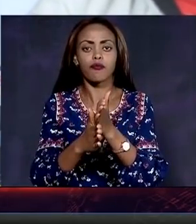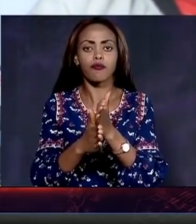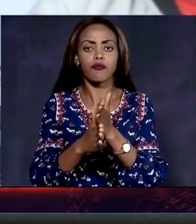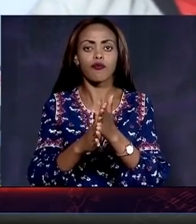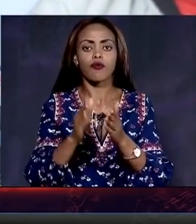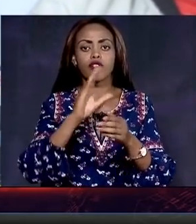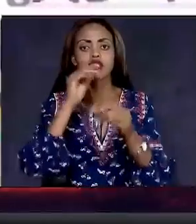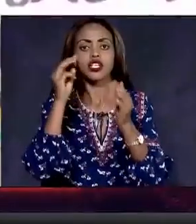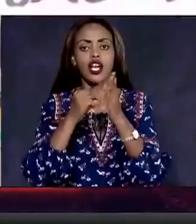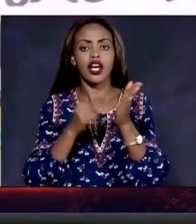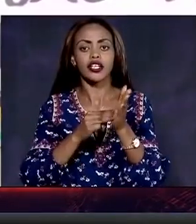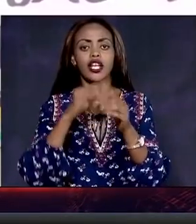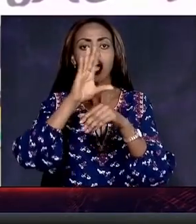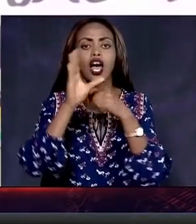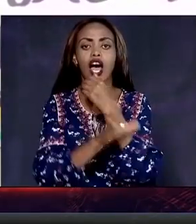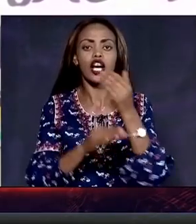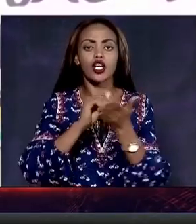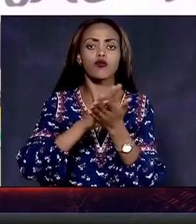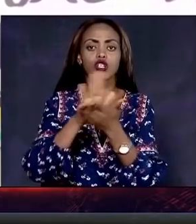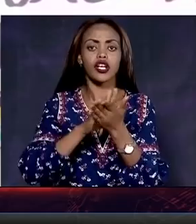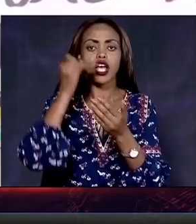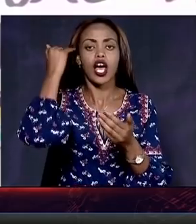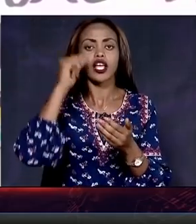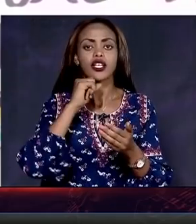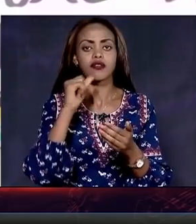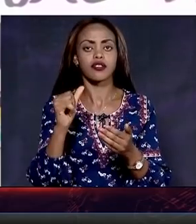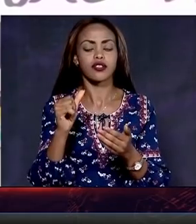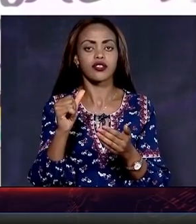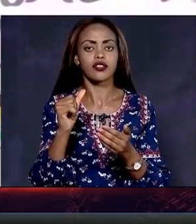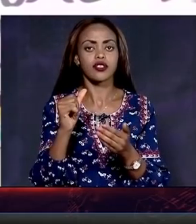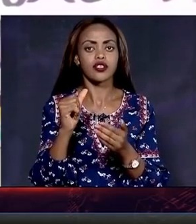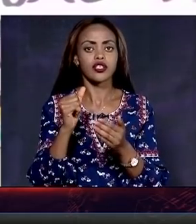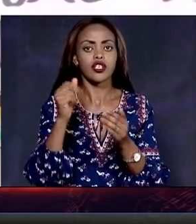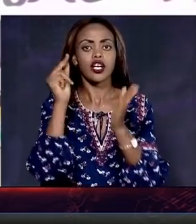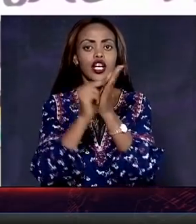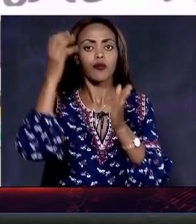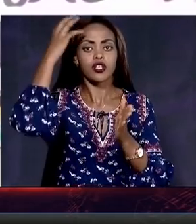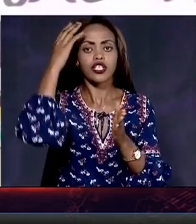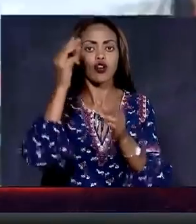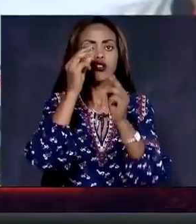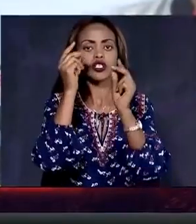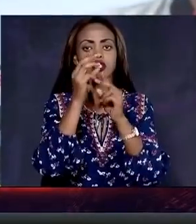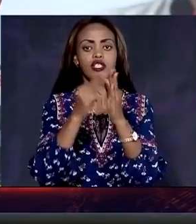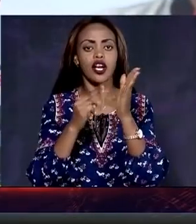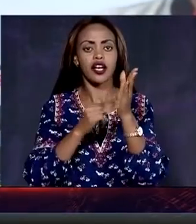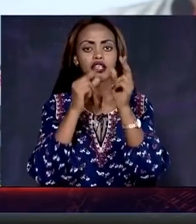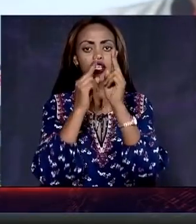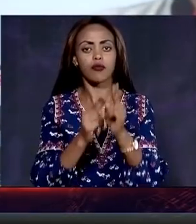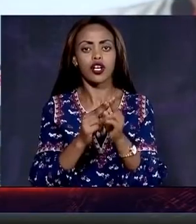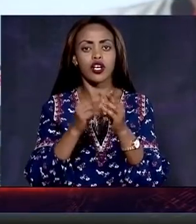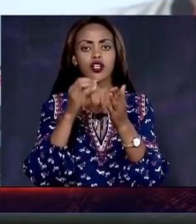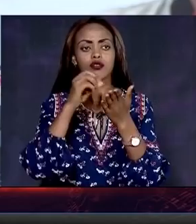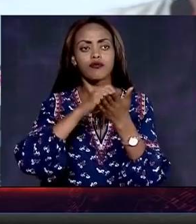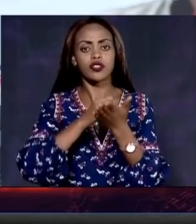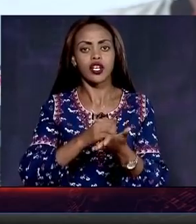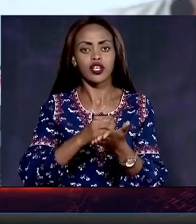زرعت مفرست، اگر نمیتونن علی فرست بری. اگر من تاوس عهدان فرست بر رو دیگر، بسن عهد